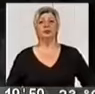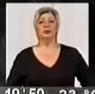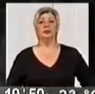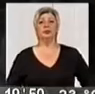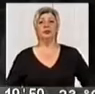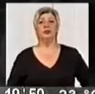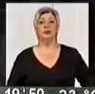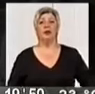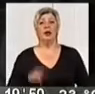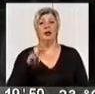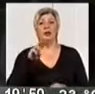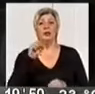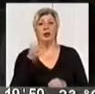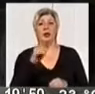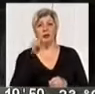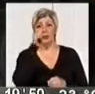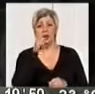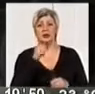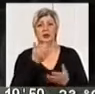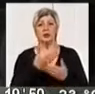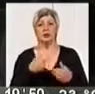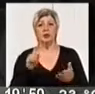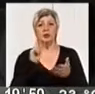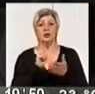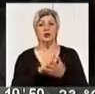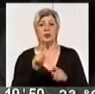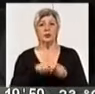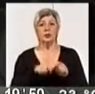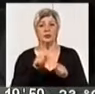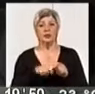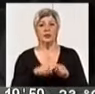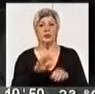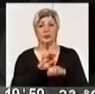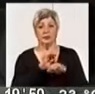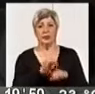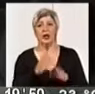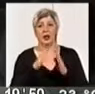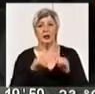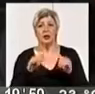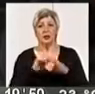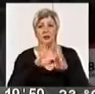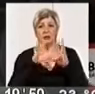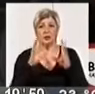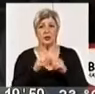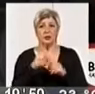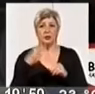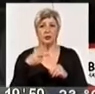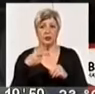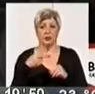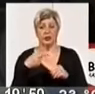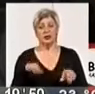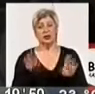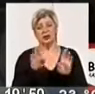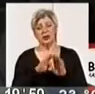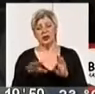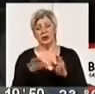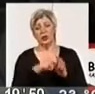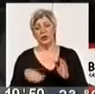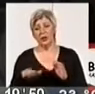В мае месяце мы должны провести проверку лагерей. Всего по Днепропетровской области насчитывается 20 таких